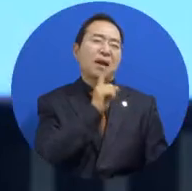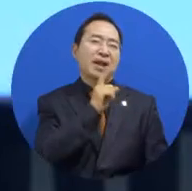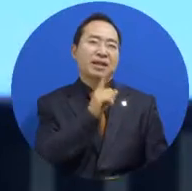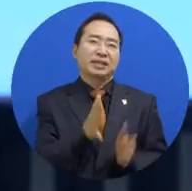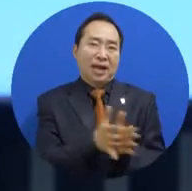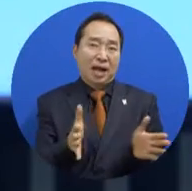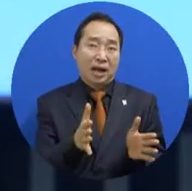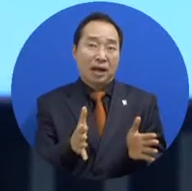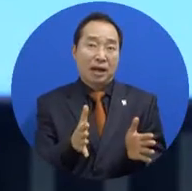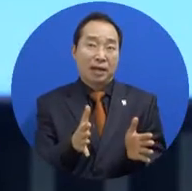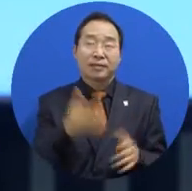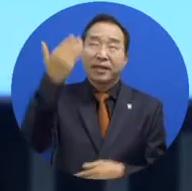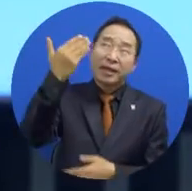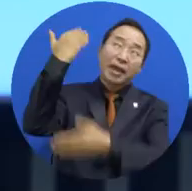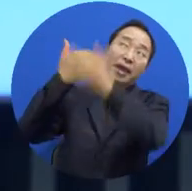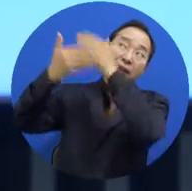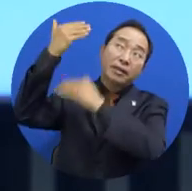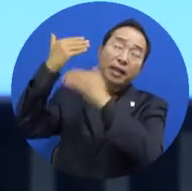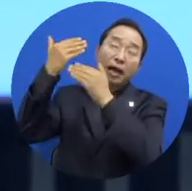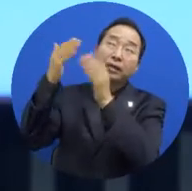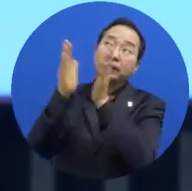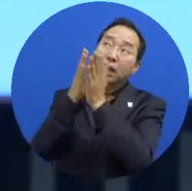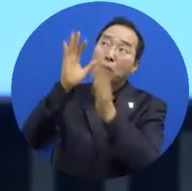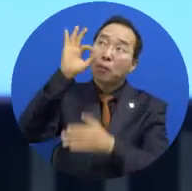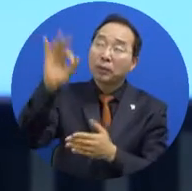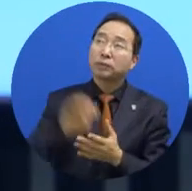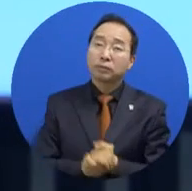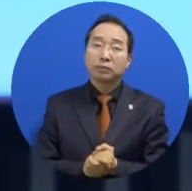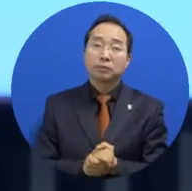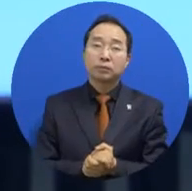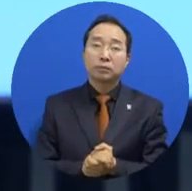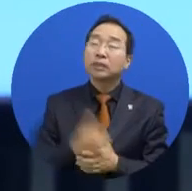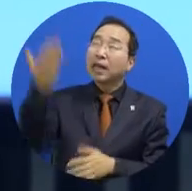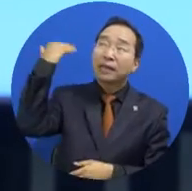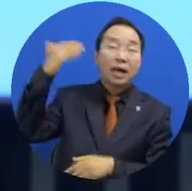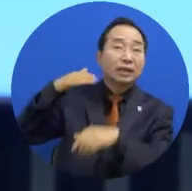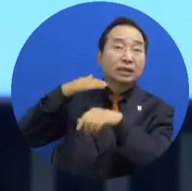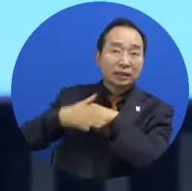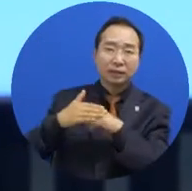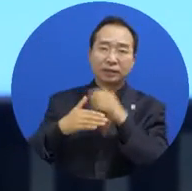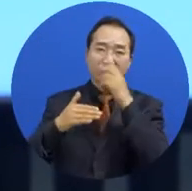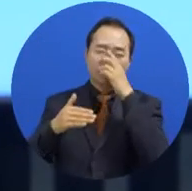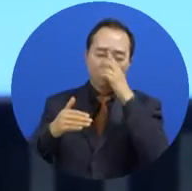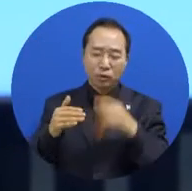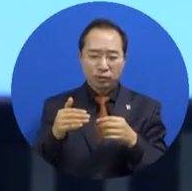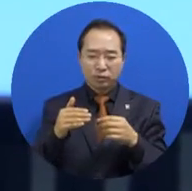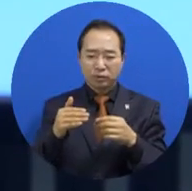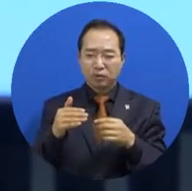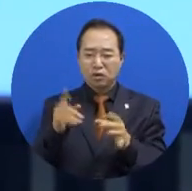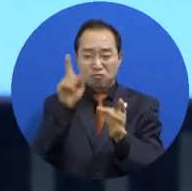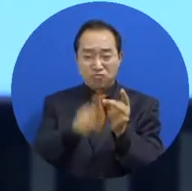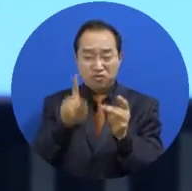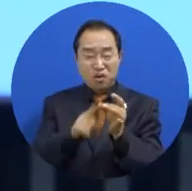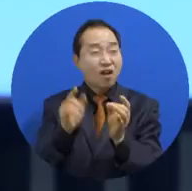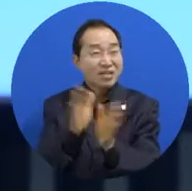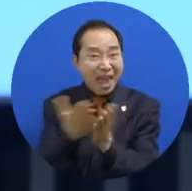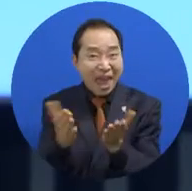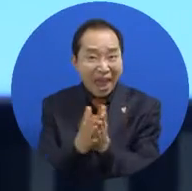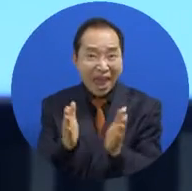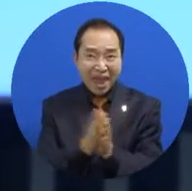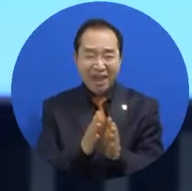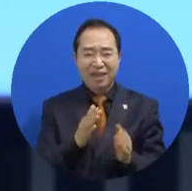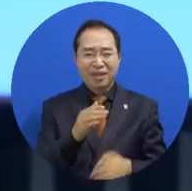거예요. 그러니까 초기 경전 같은 걸 보면 말이 말로 계속 전승이 됩니다. 그러니까 뭐